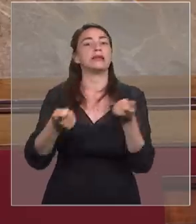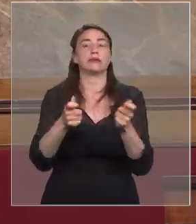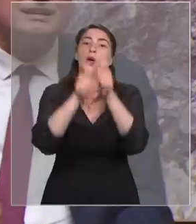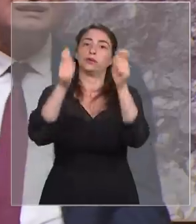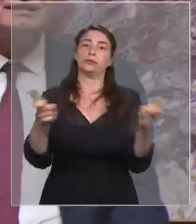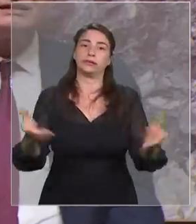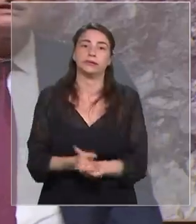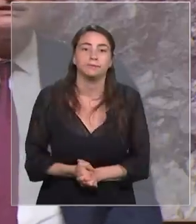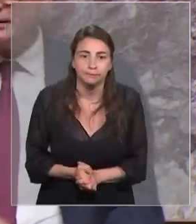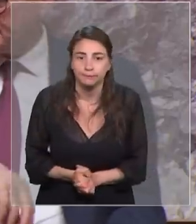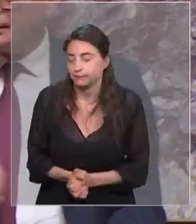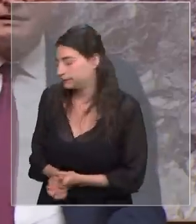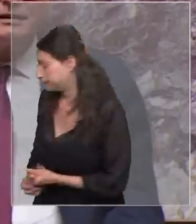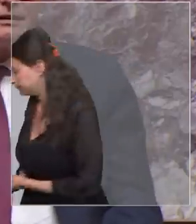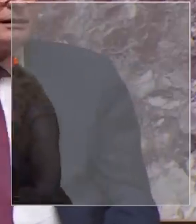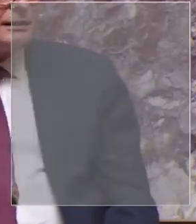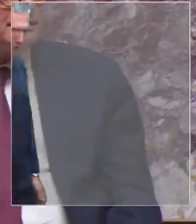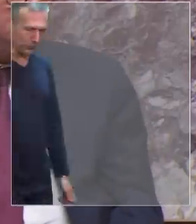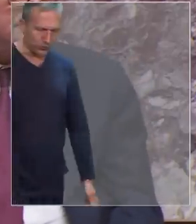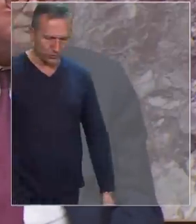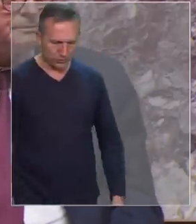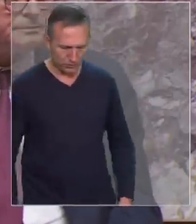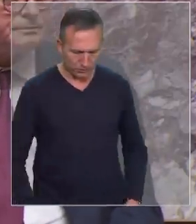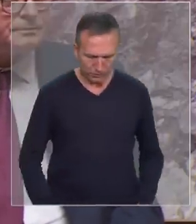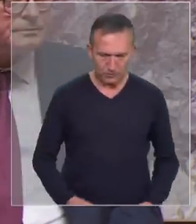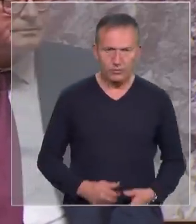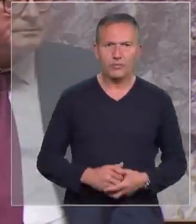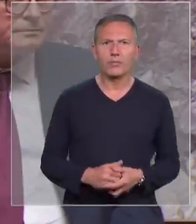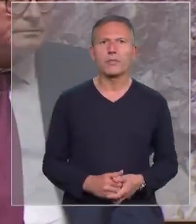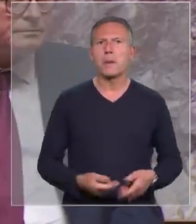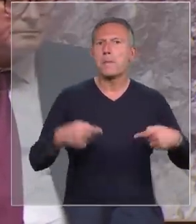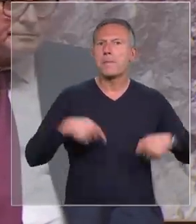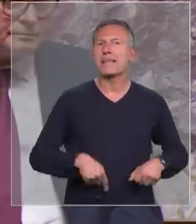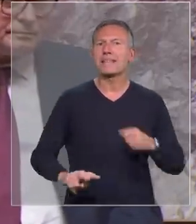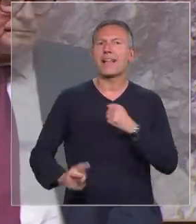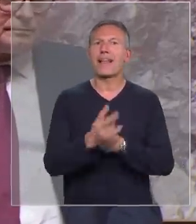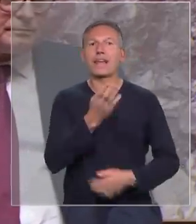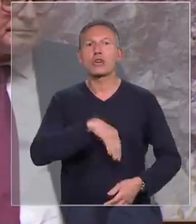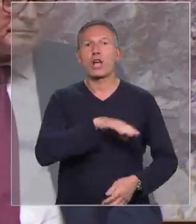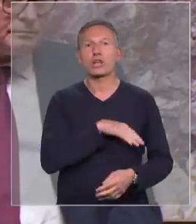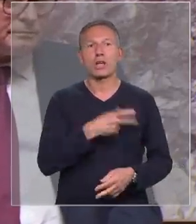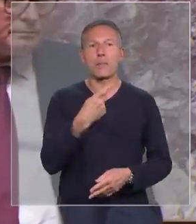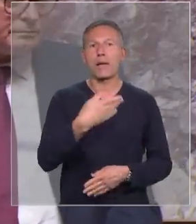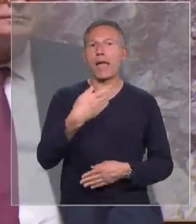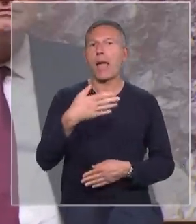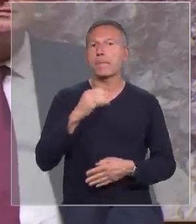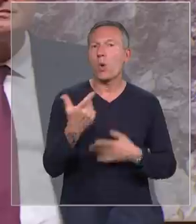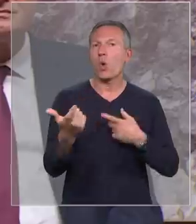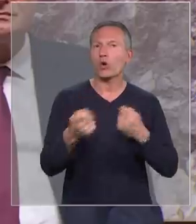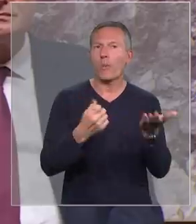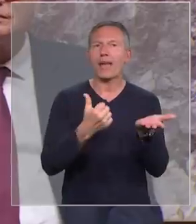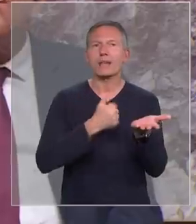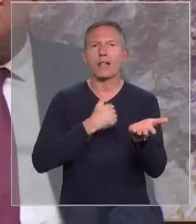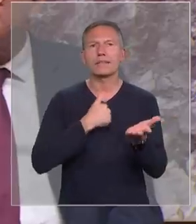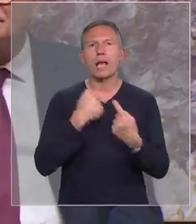mon cher collègue. La parole est à Madame Olivia Grégoire, ministre déléguée chargée des petites et moyennes entreprises, du commerce, de l'artisanat et du tourisme.